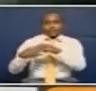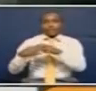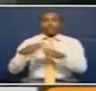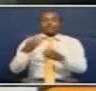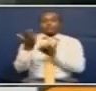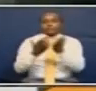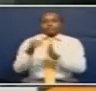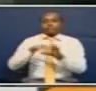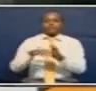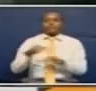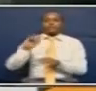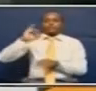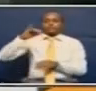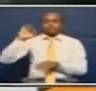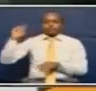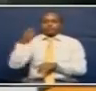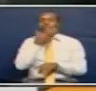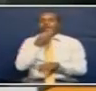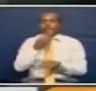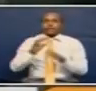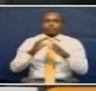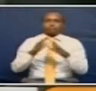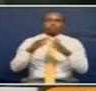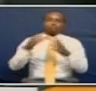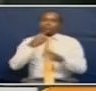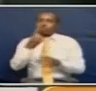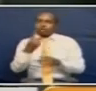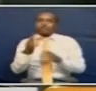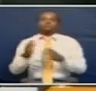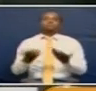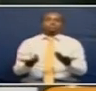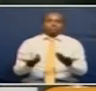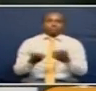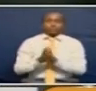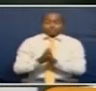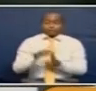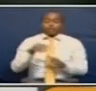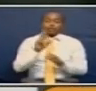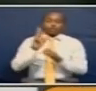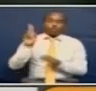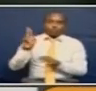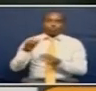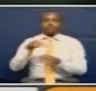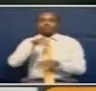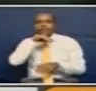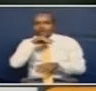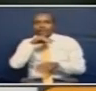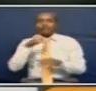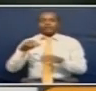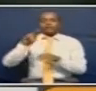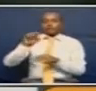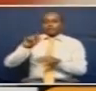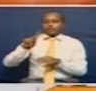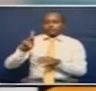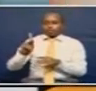Mzee Jomo Kenyatta na Rais mstaafu Daniel Moi. Rais Uhuru Kenyatta, kinara wa upinzani Raila Odinga na mwenyekiti wa baraza la magavana Josephat Nanok